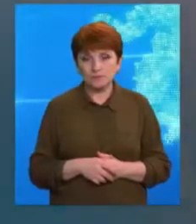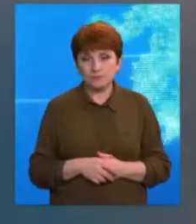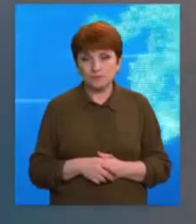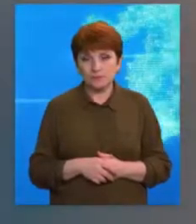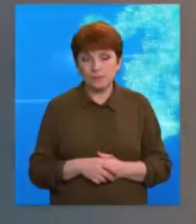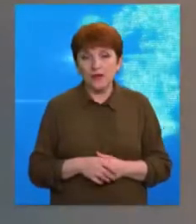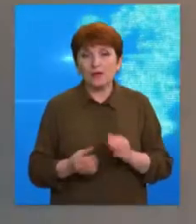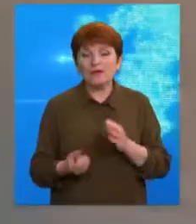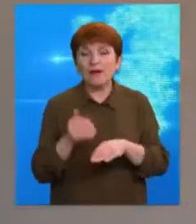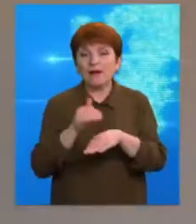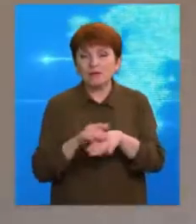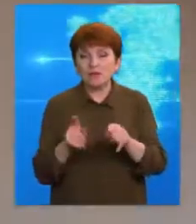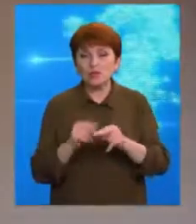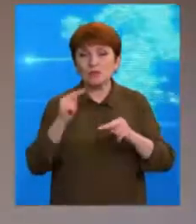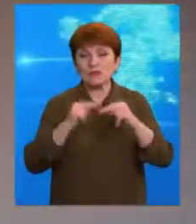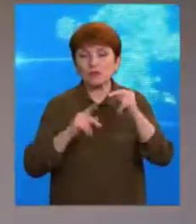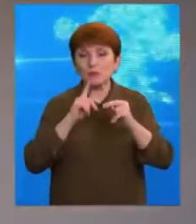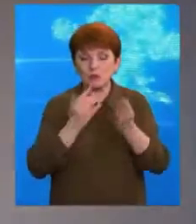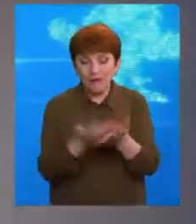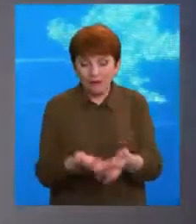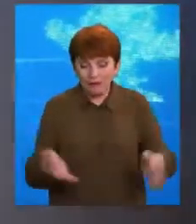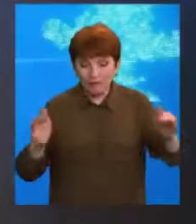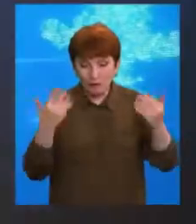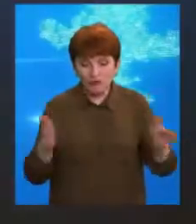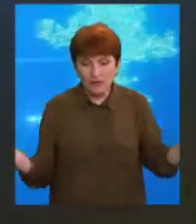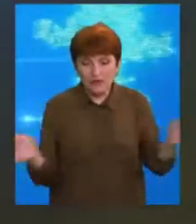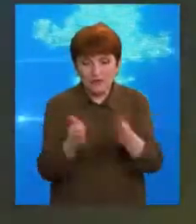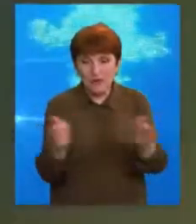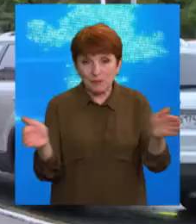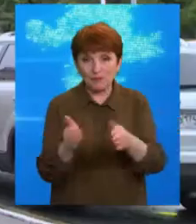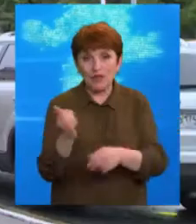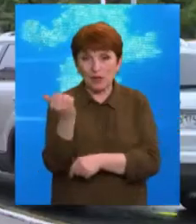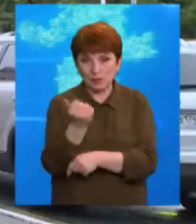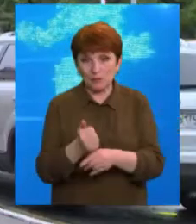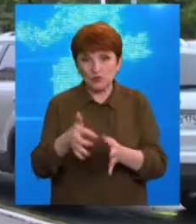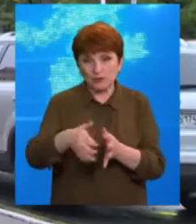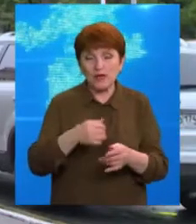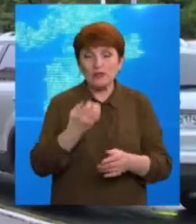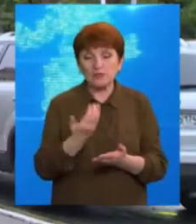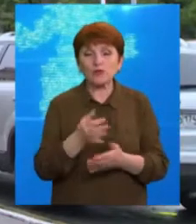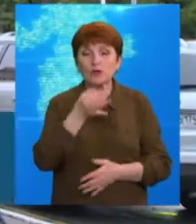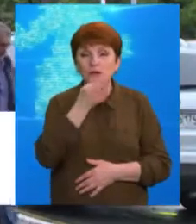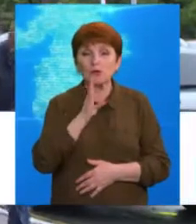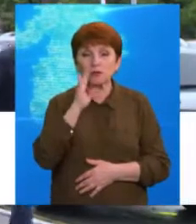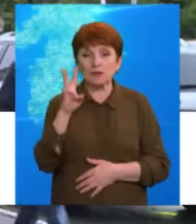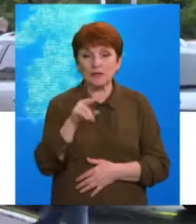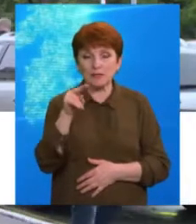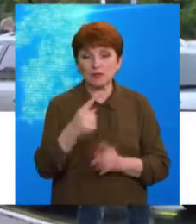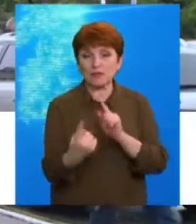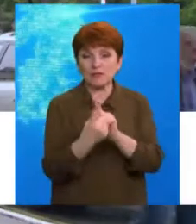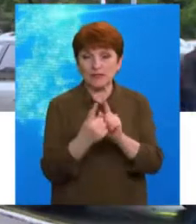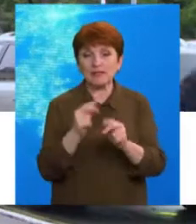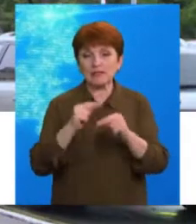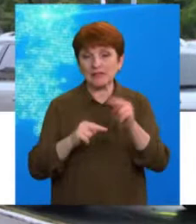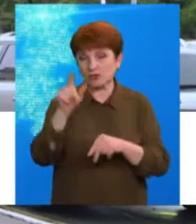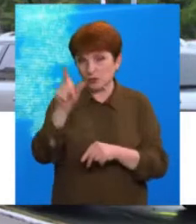работать. Как оказалось, застройщик просто закапывал котлован, который рабочие вырыли в выходные. Сегодня рано утром Наталья Петровна лично встретилась с застройщиком,